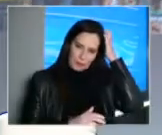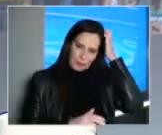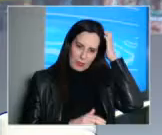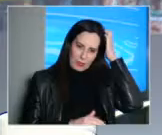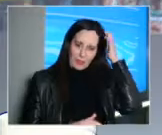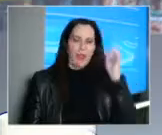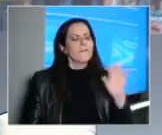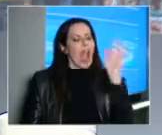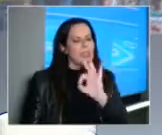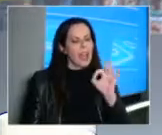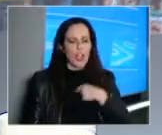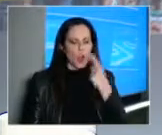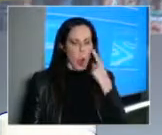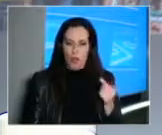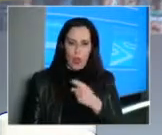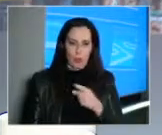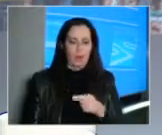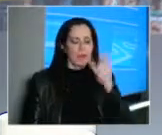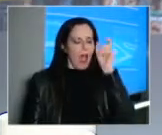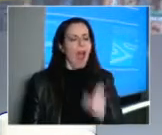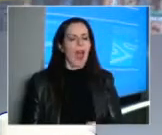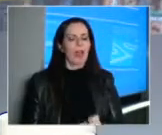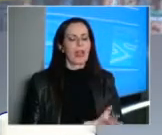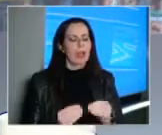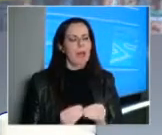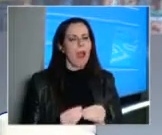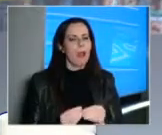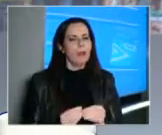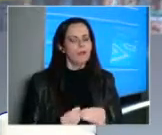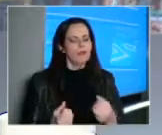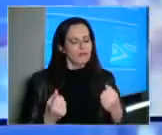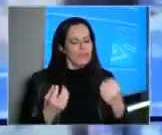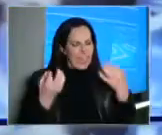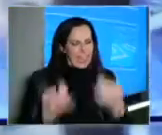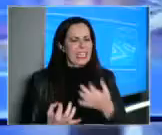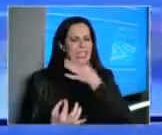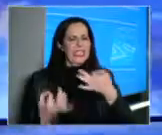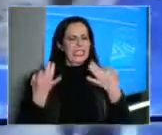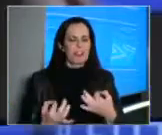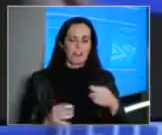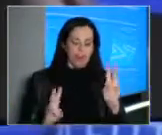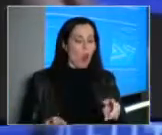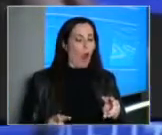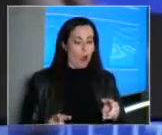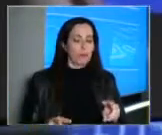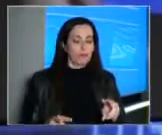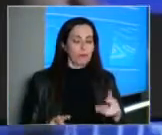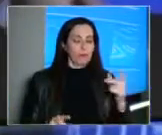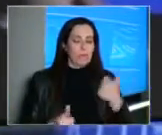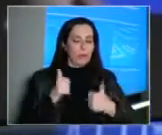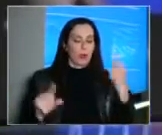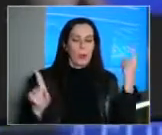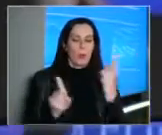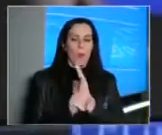משם, ועדיין אני לא רואה שם את המועמד עם המשקל הכבד הרציני שיכול לעמוד